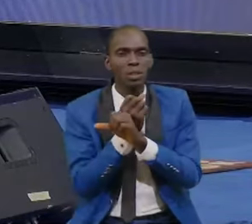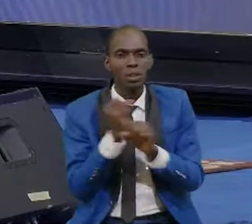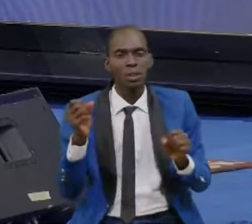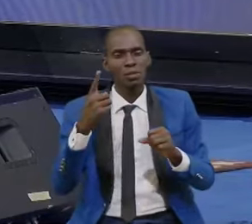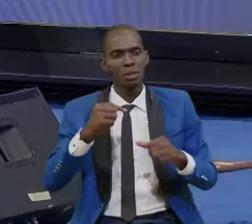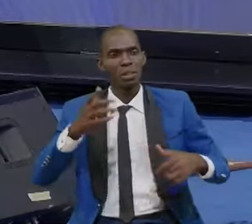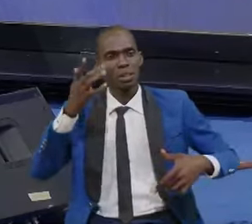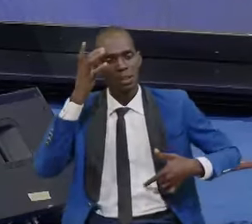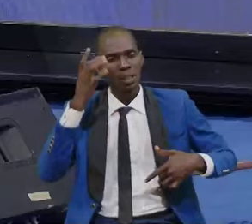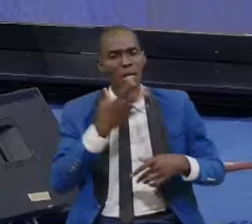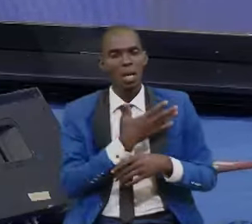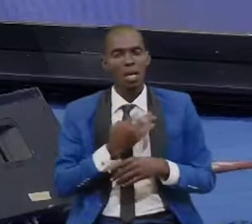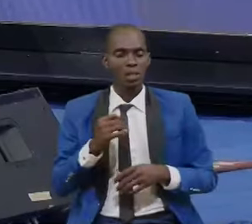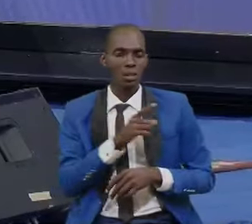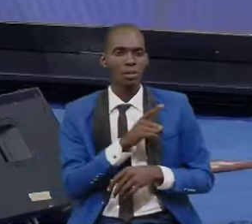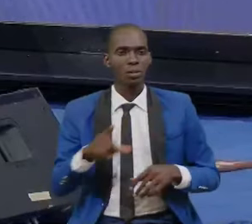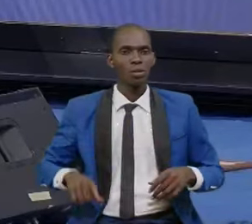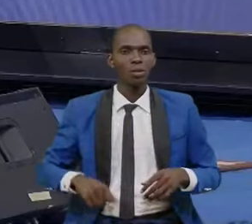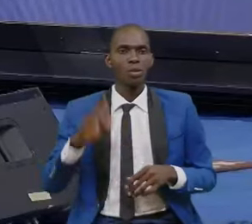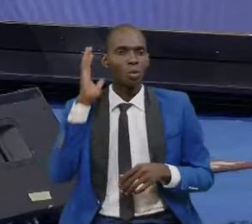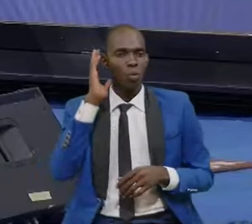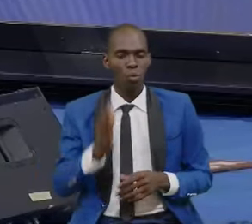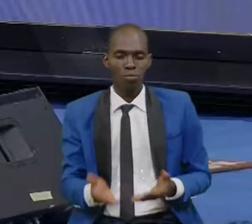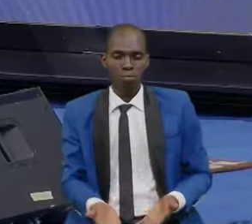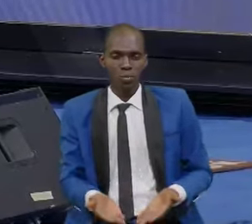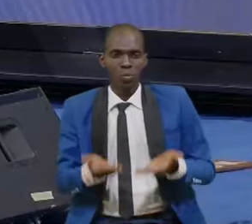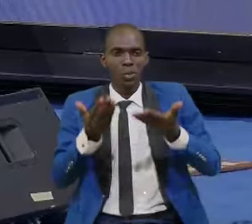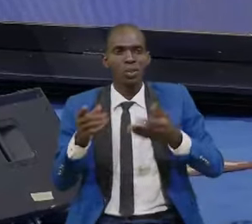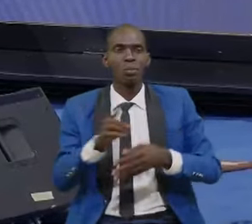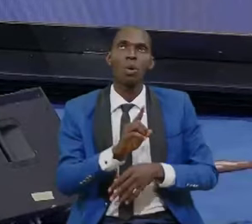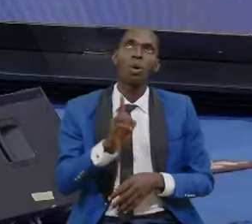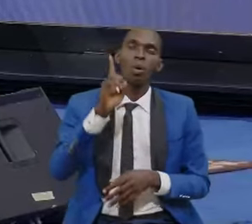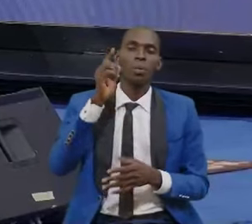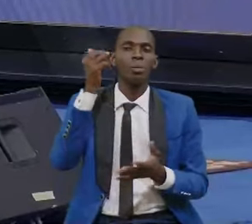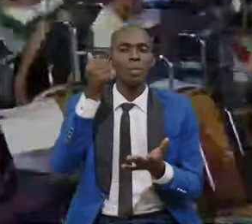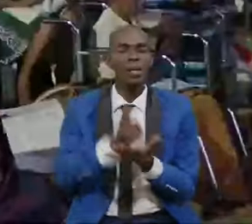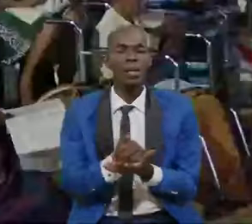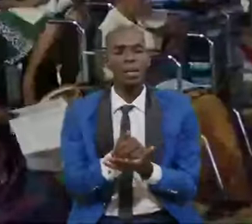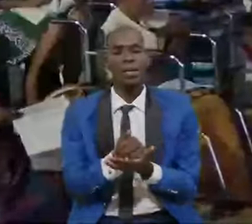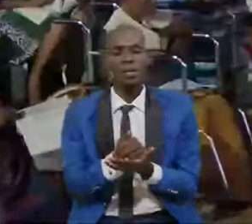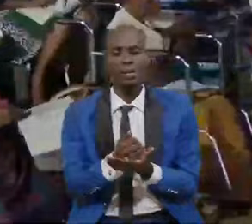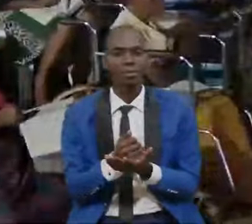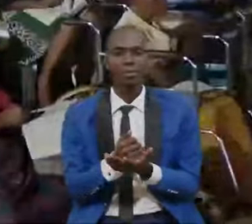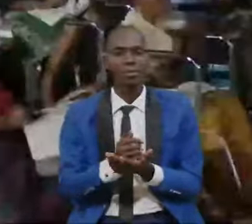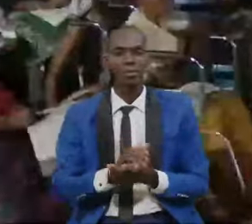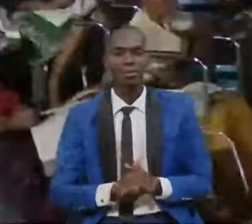le malade. Et le Seigneur le guérira. Le relèvera. Amen.